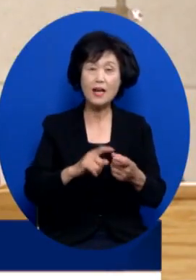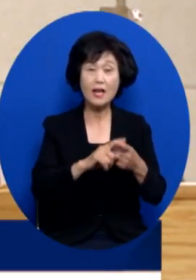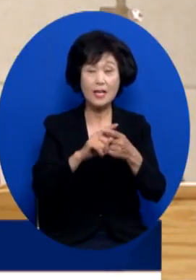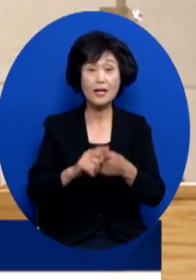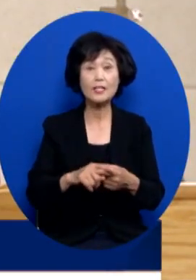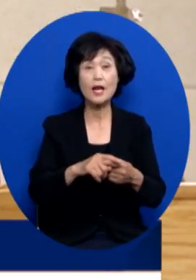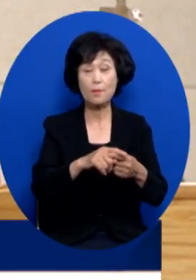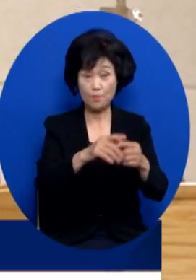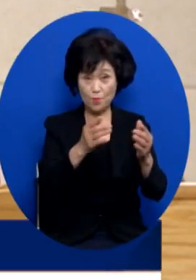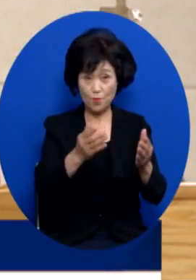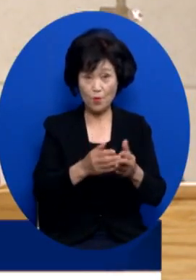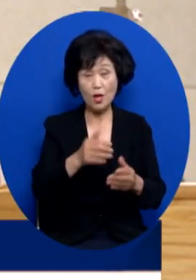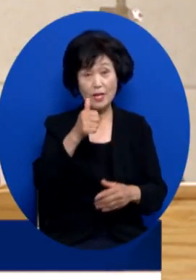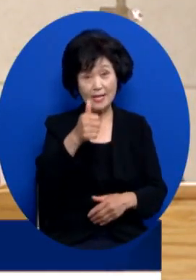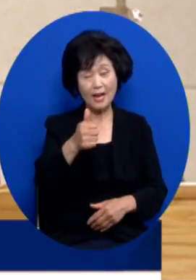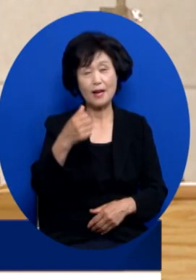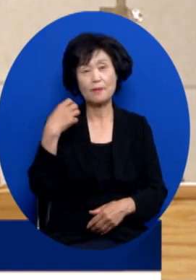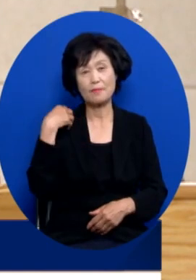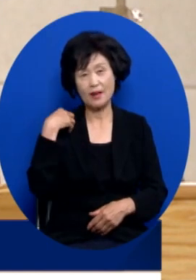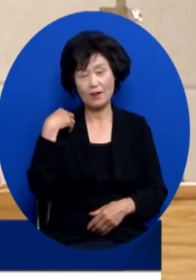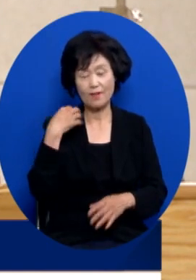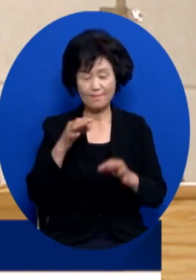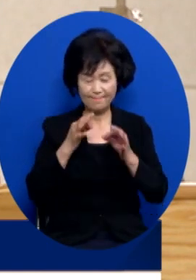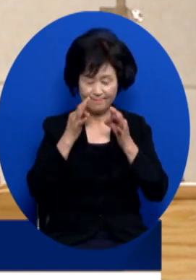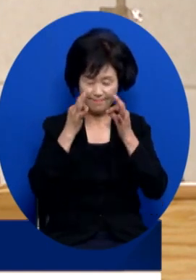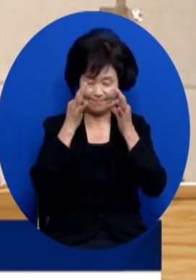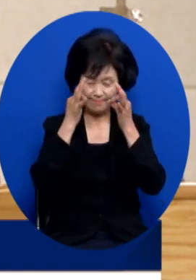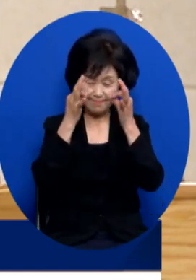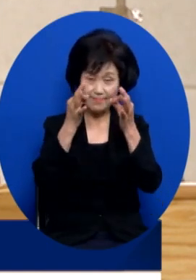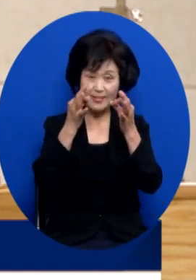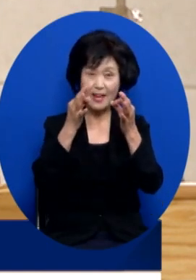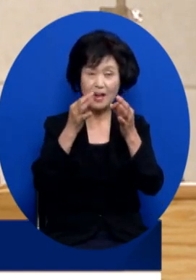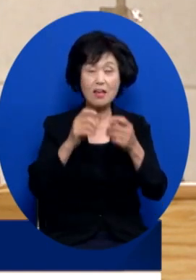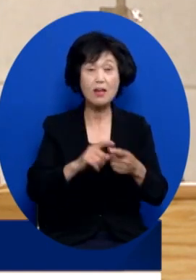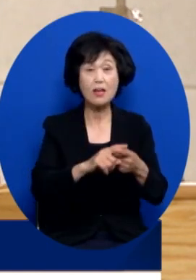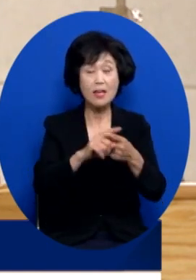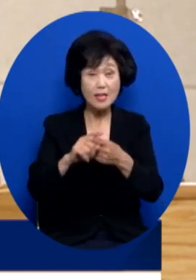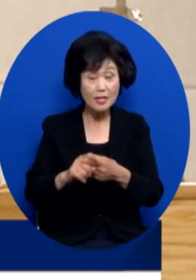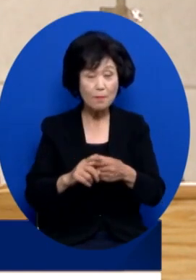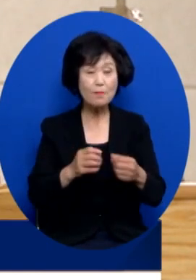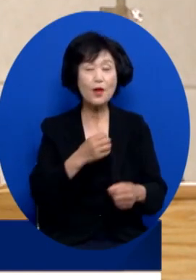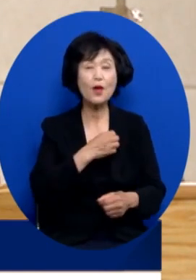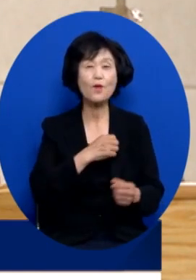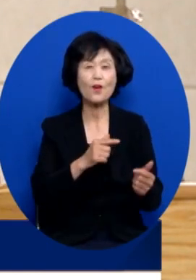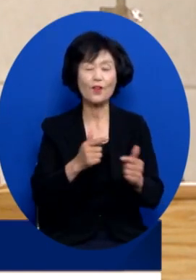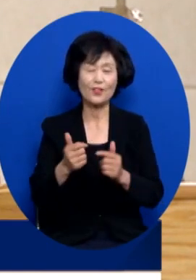회장으로서 하여튼 최선을 다해서 우리 연합회 회원들을